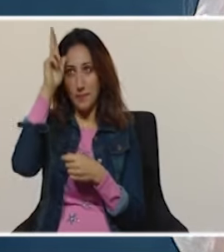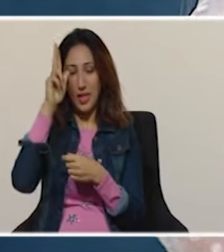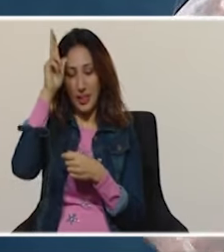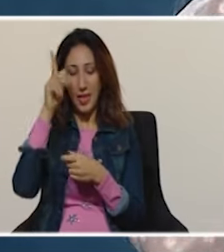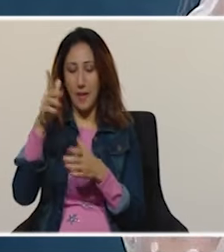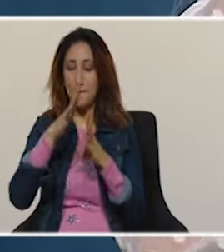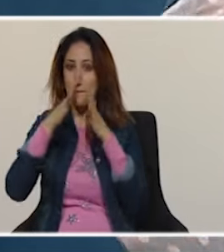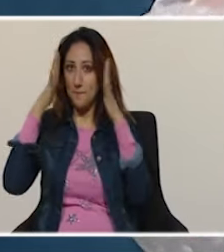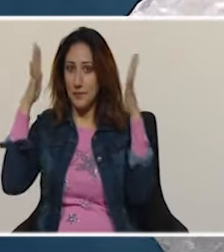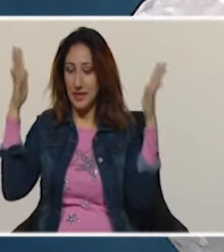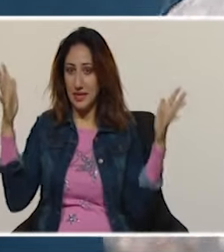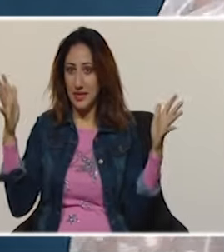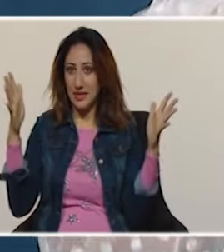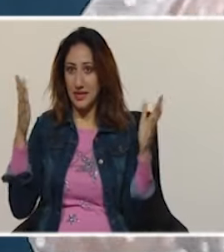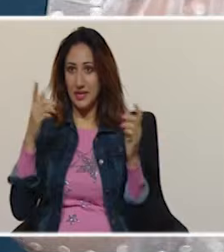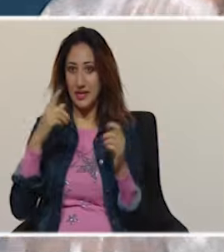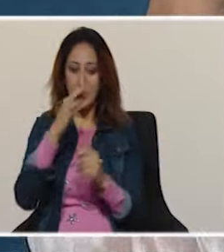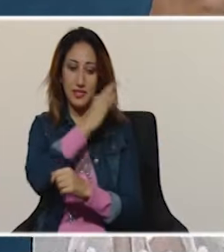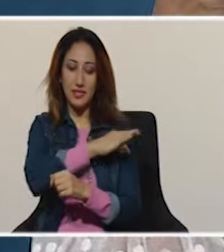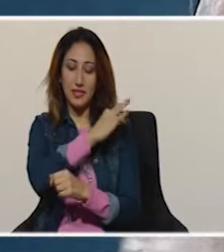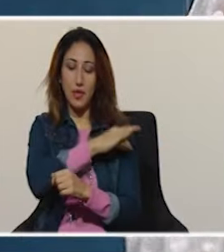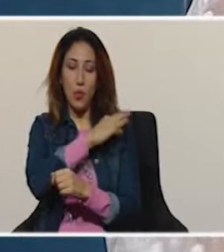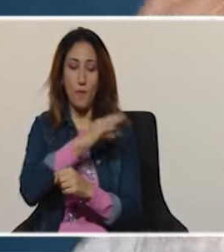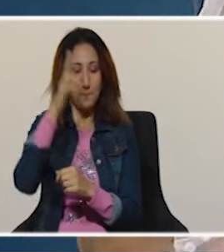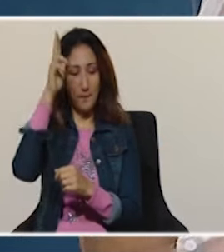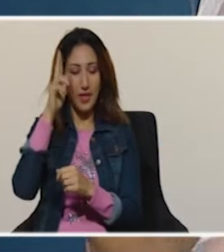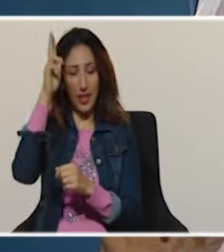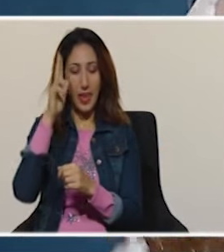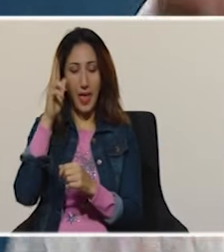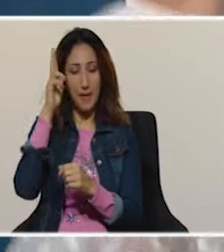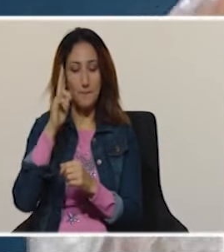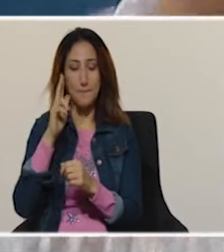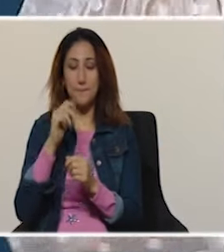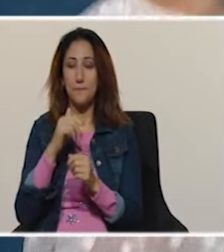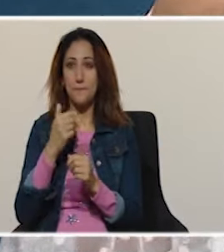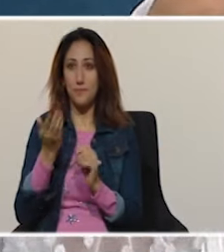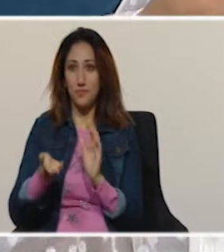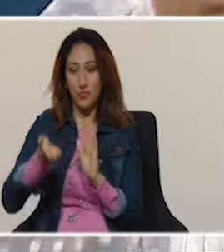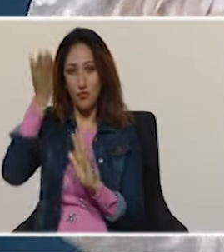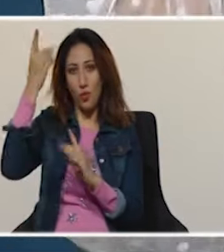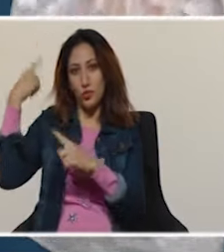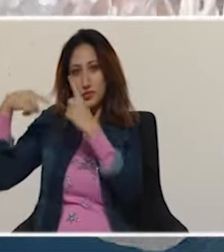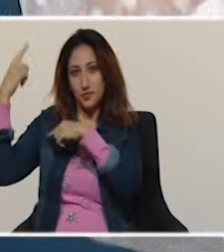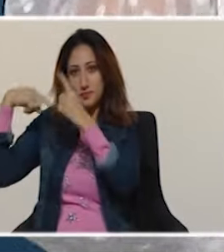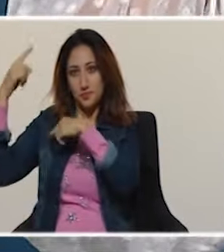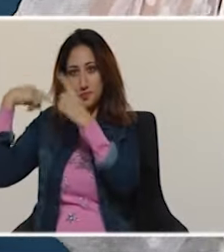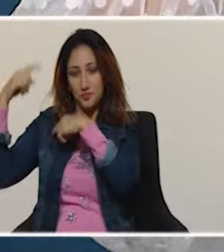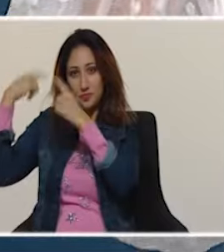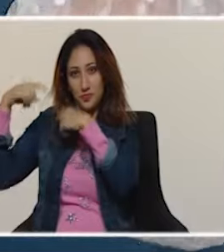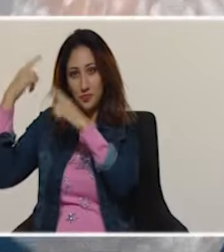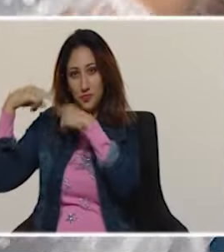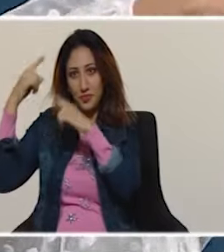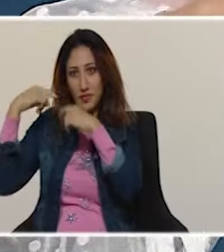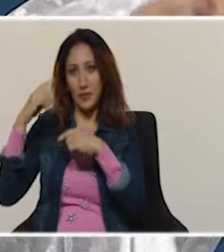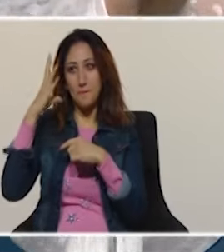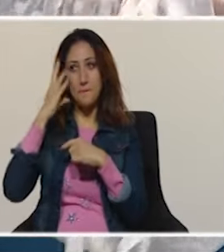التلفزيوني صاحب التجربة الإعلامية الطويلة، وارجع بالزمانات لعائلة الليثي اللي